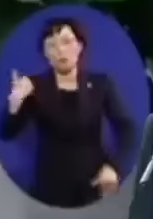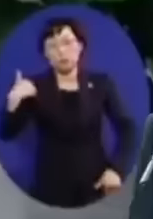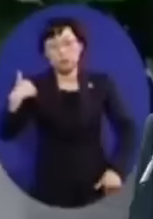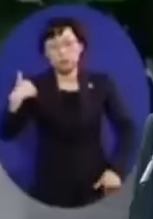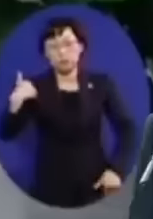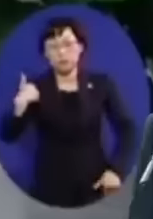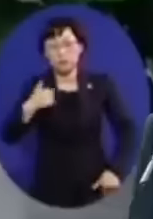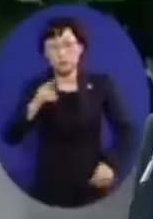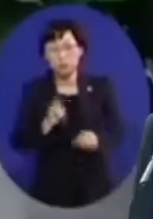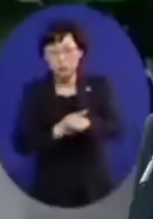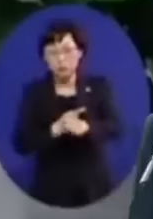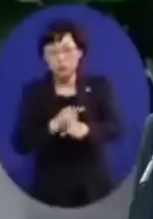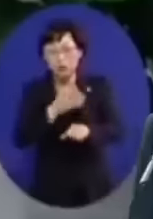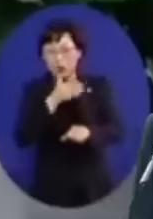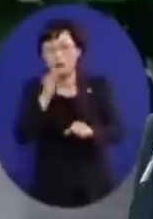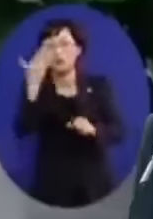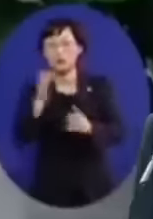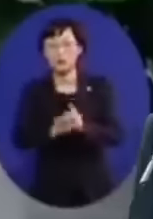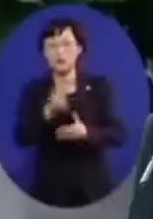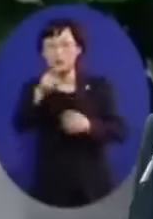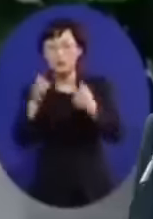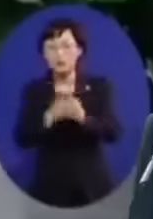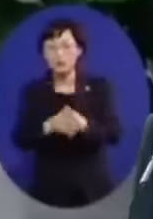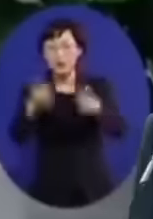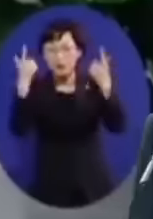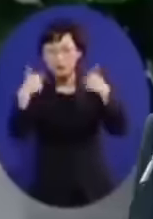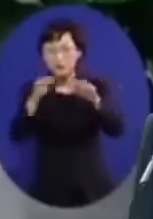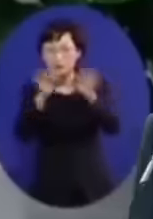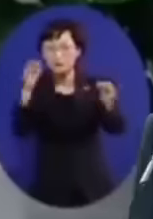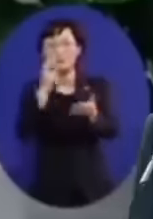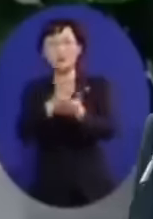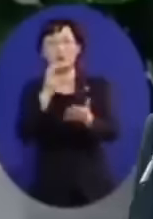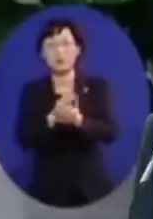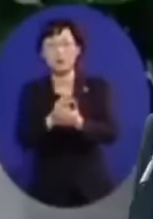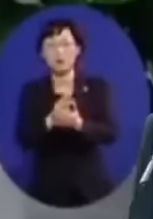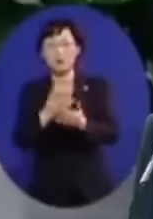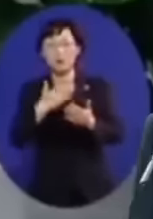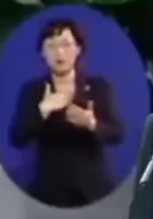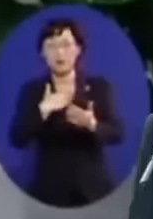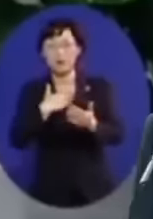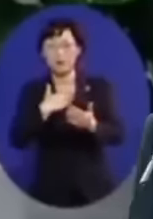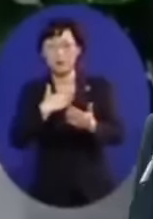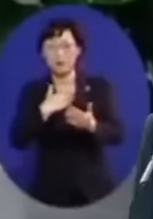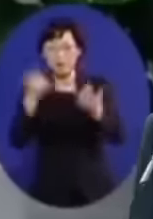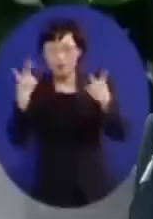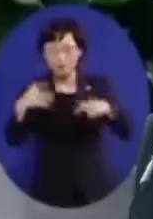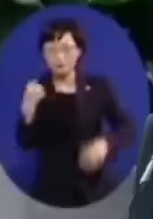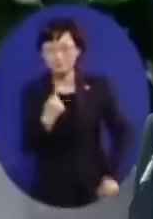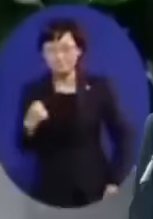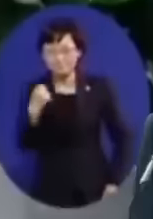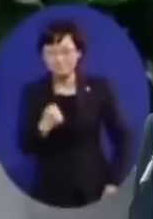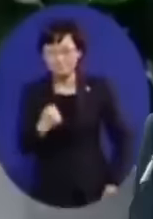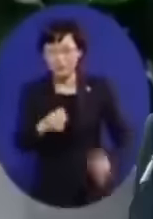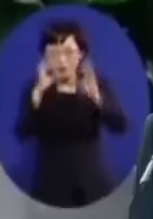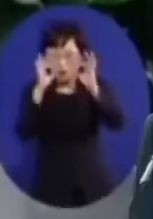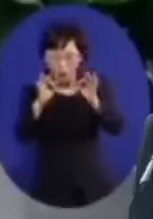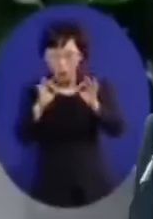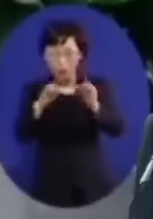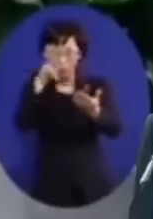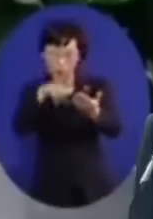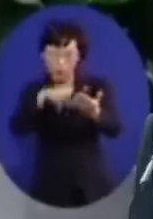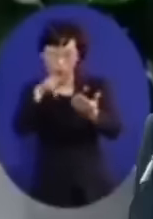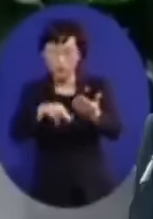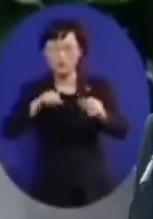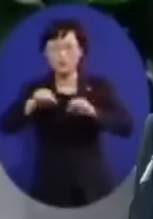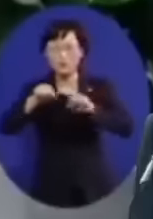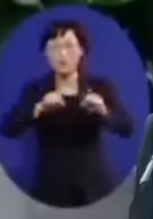된다고요. 그래서 늘 십계명을 내 주위에 두고 쳐다보고 그를 행하면